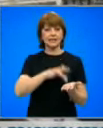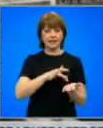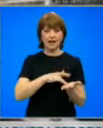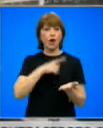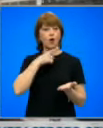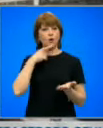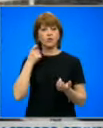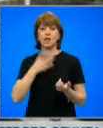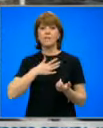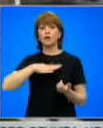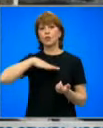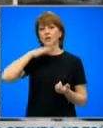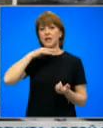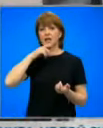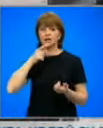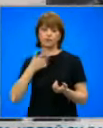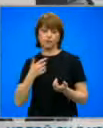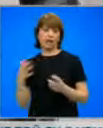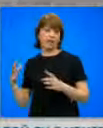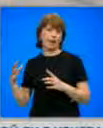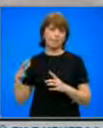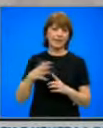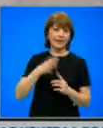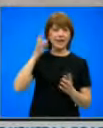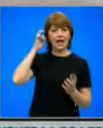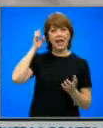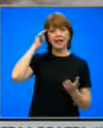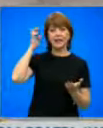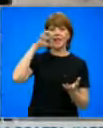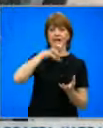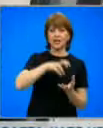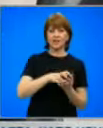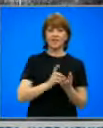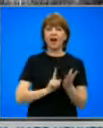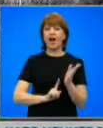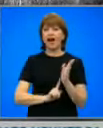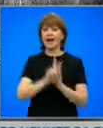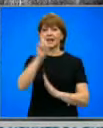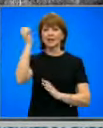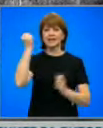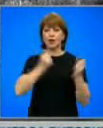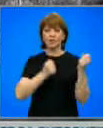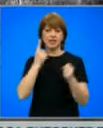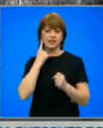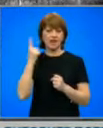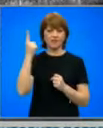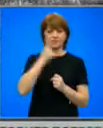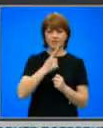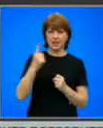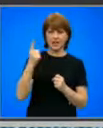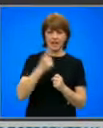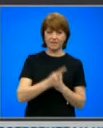още разполага с достатъчно сили за нападение срещу Киев. Ракетните удари край столицата са ежедневие на фона на промяна в руската